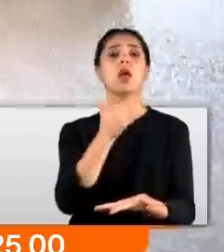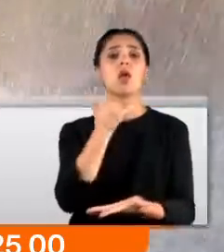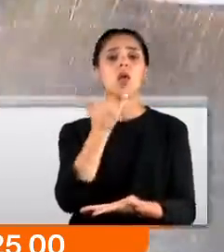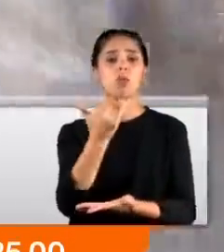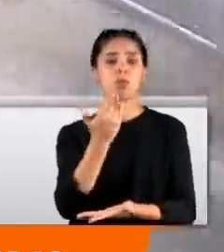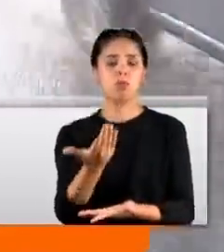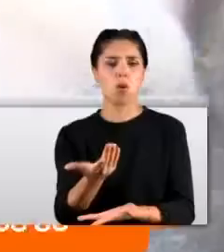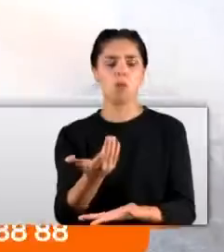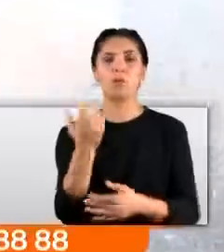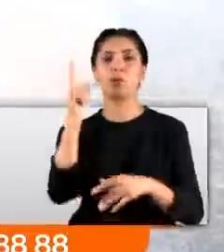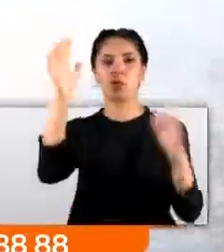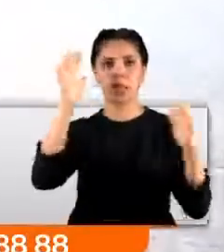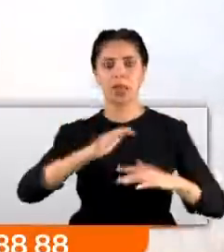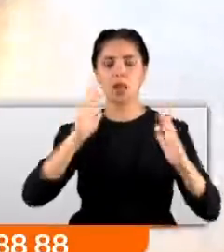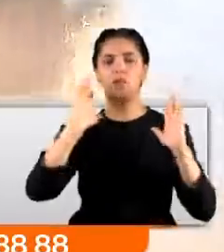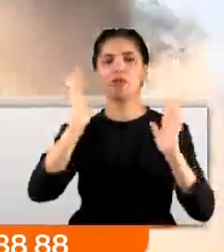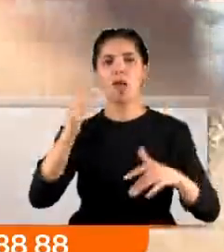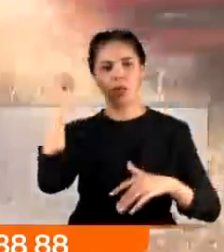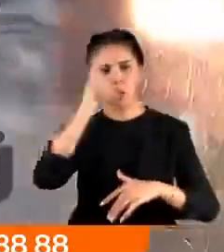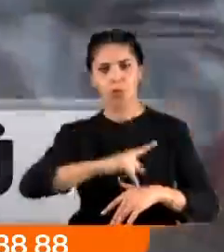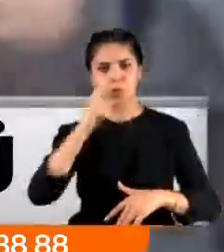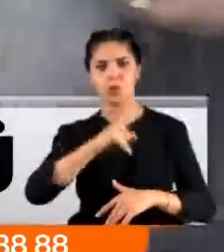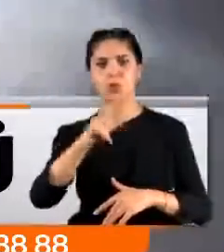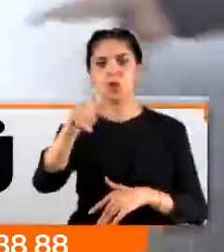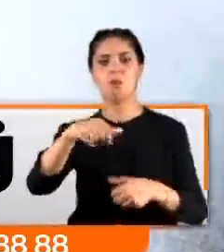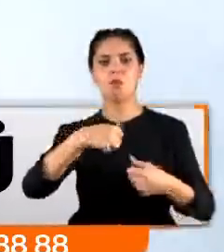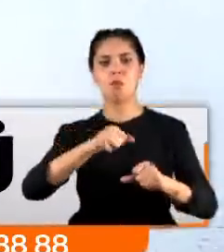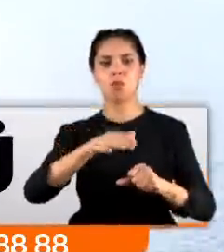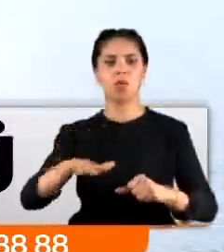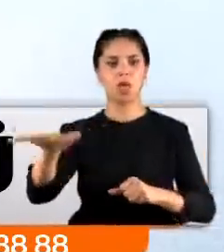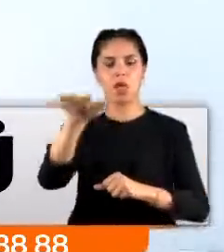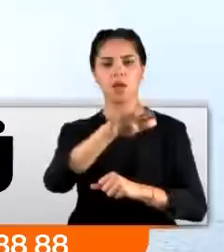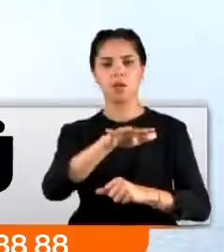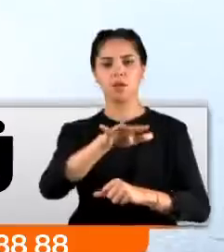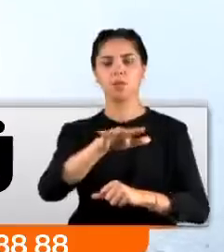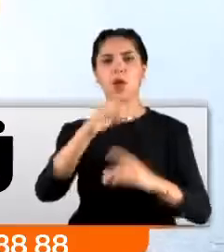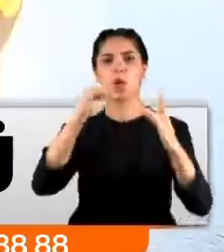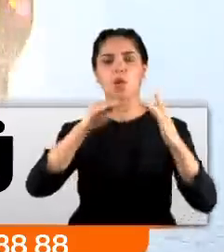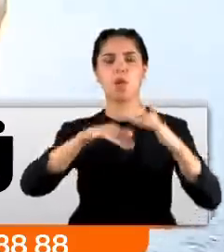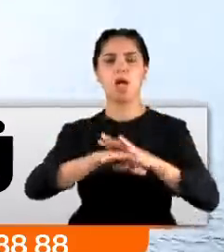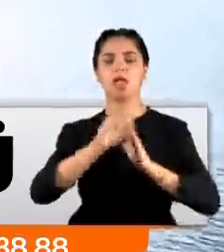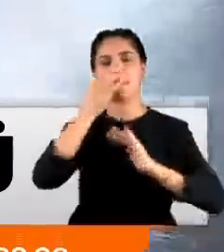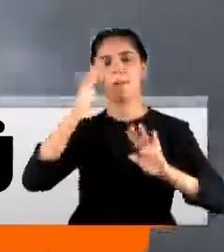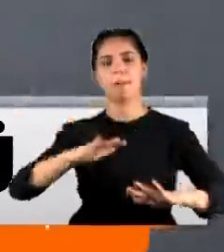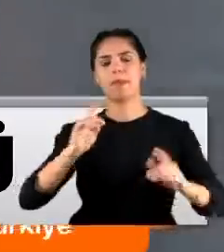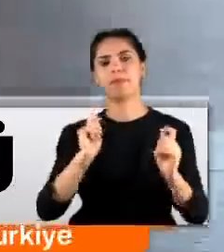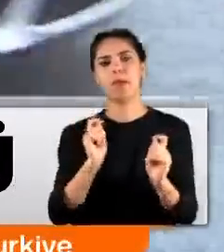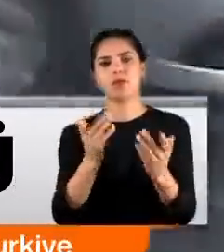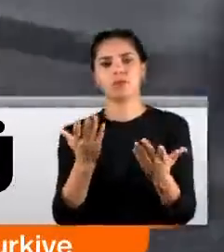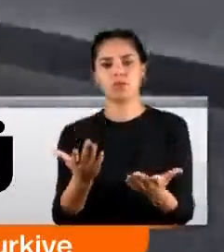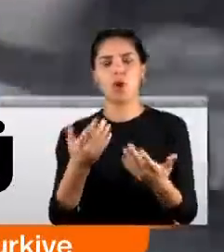kolladı. Sağanak yağış şiddetini o kadar artırdı ki seyir halindeki motorcular çareyi köprü altlarına sığınmakta